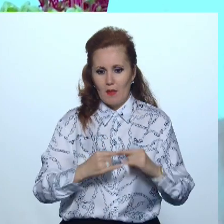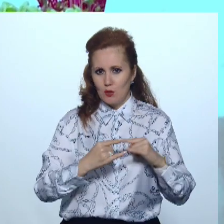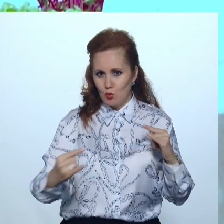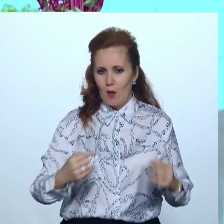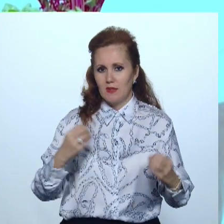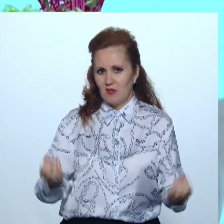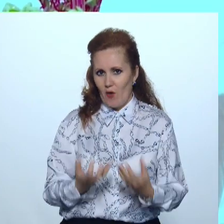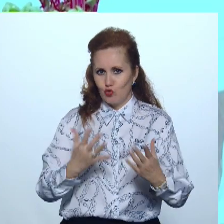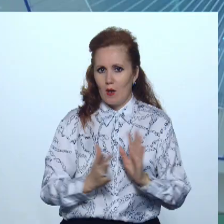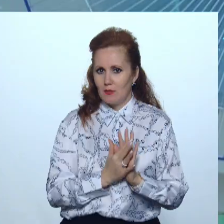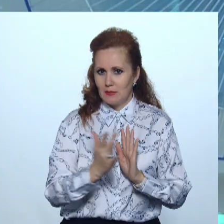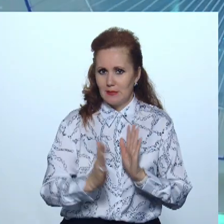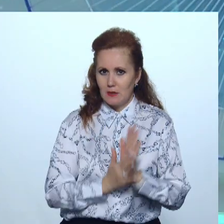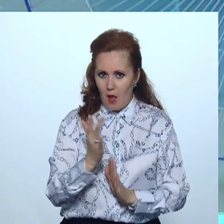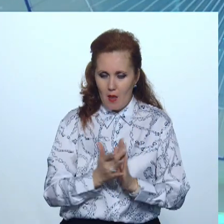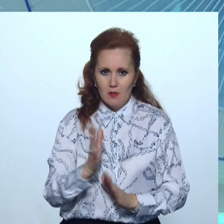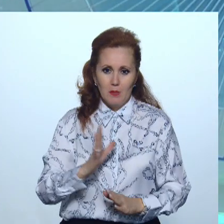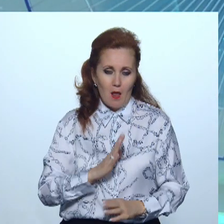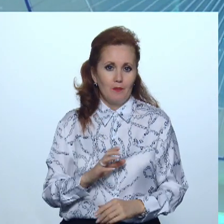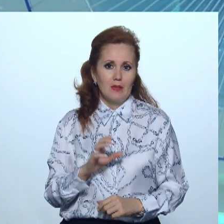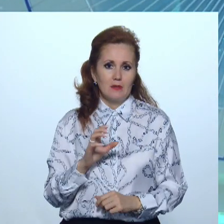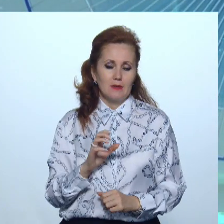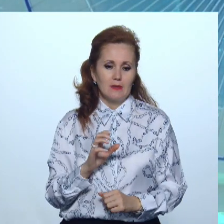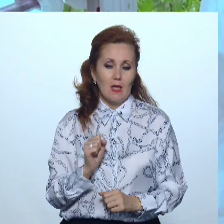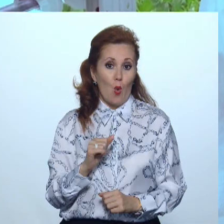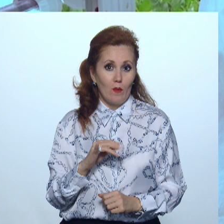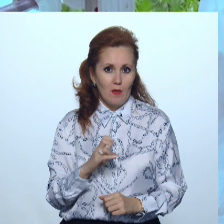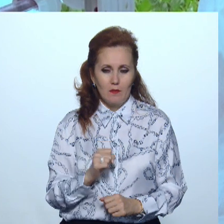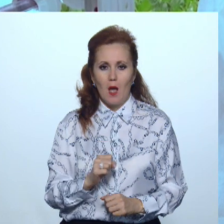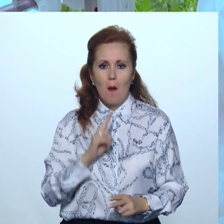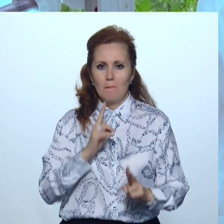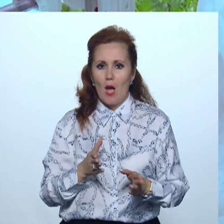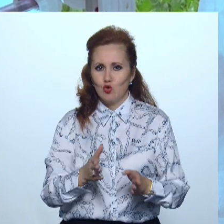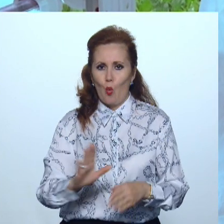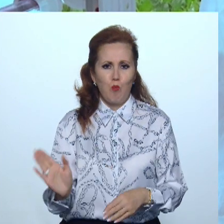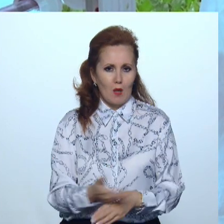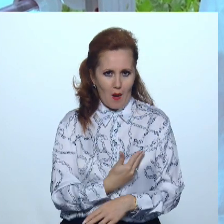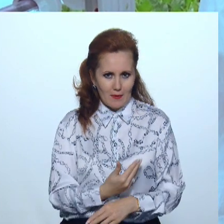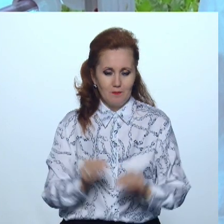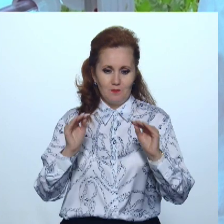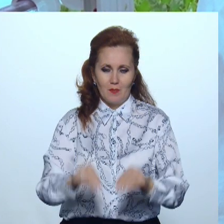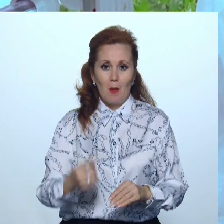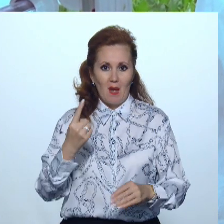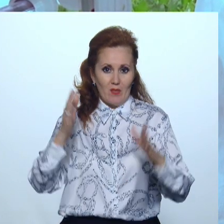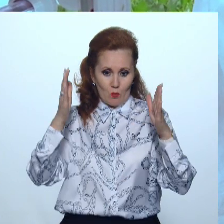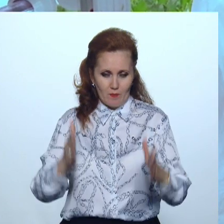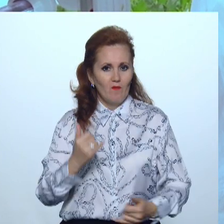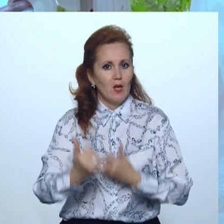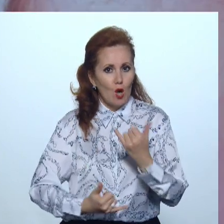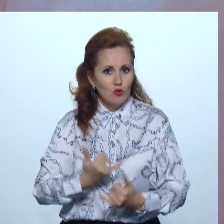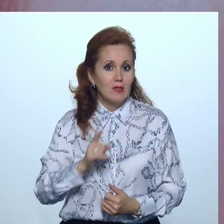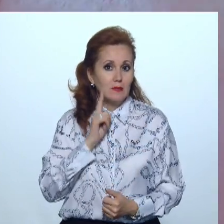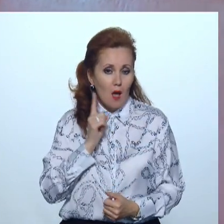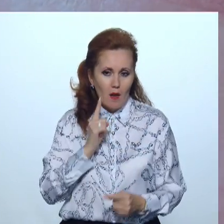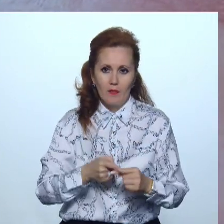год была свежая зелень. Была сауна, откуда мы потом печку убрали и поставили вот первую установку, где начали выращивать